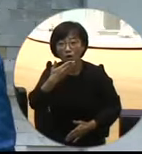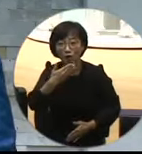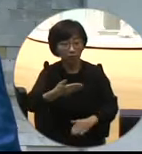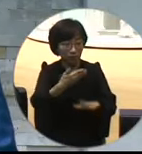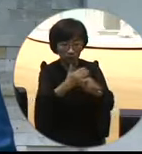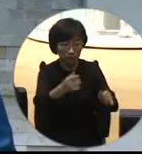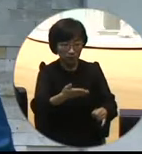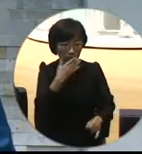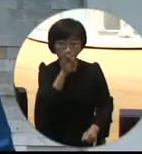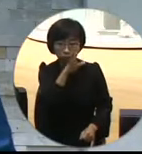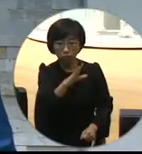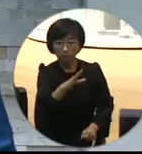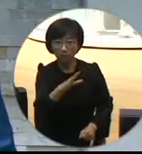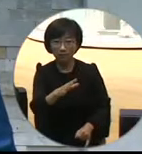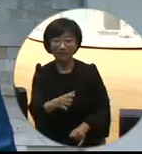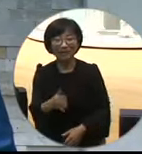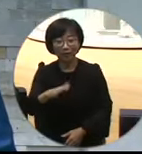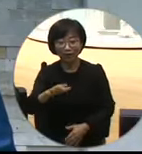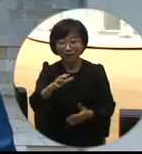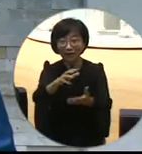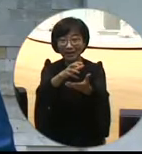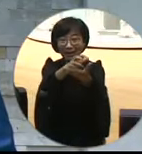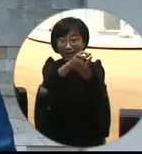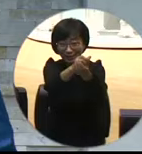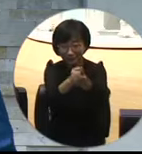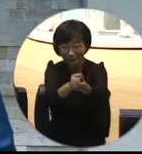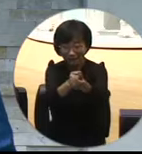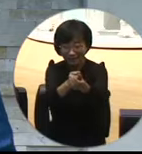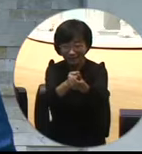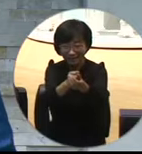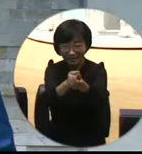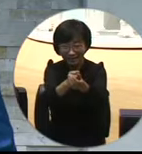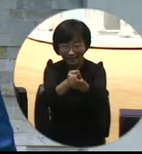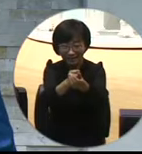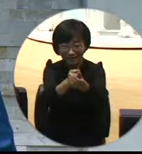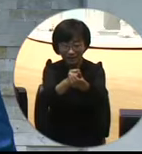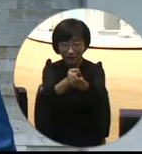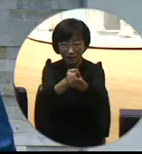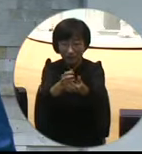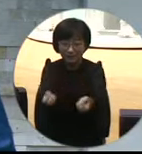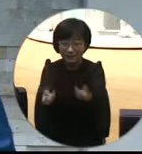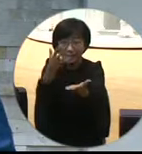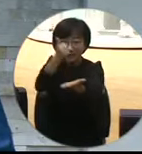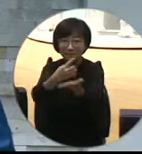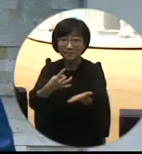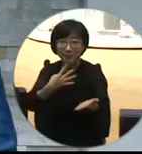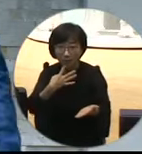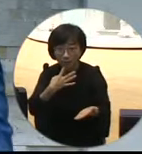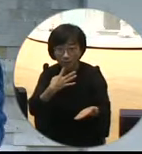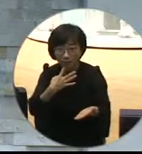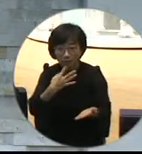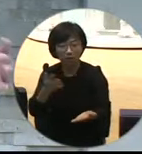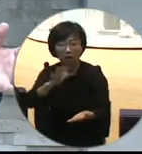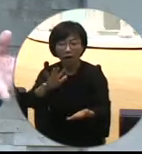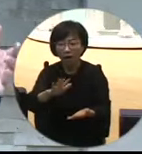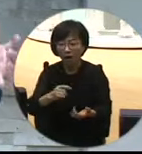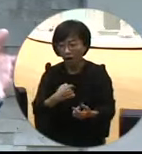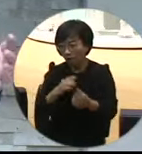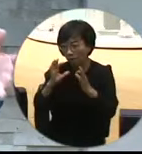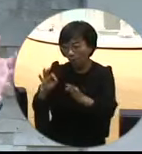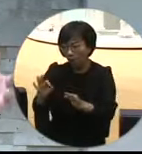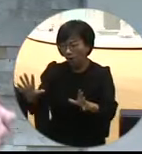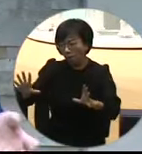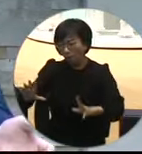레위기 24장 5절 9절에 보면 제사장 외에는 전시필 먹지 못하게 되어 있는데 그럼에도 불구하고 사람이 굶어주고